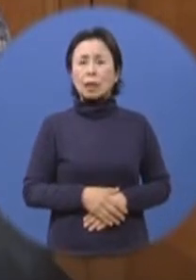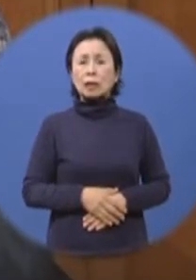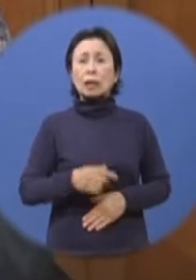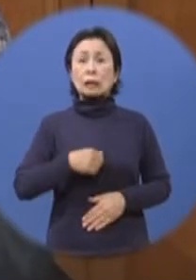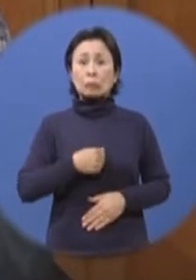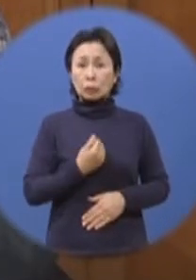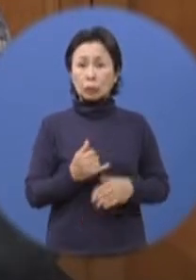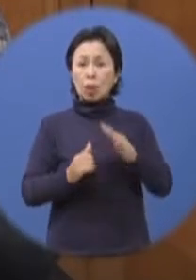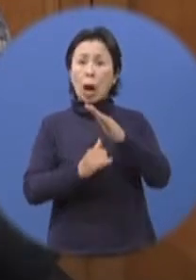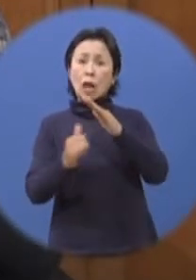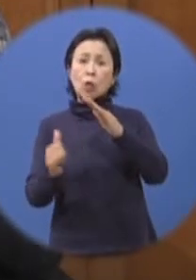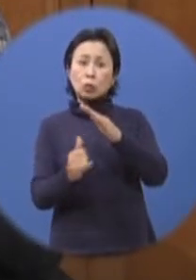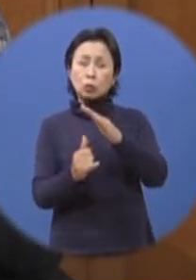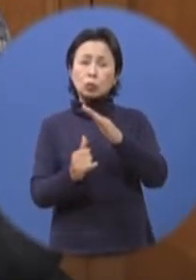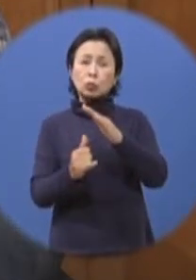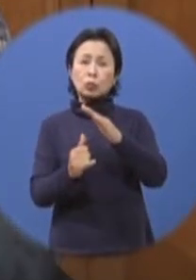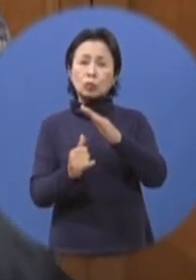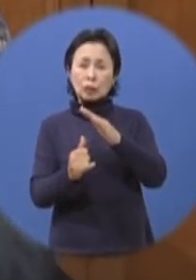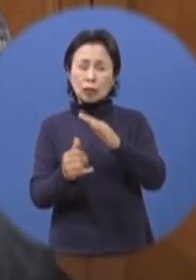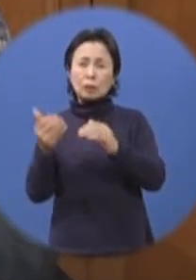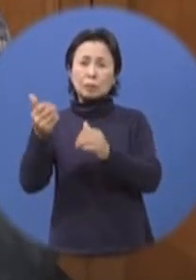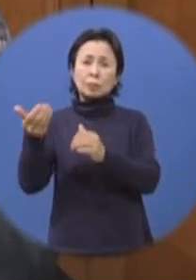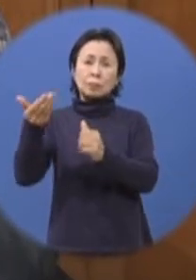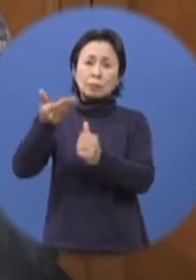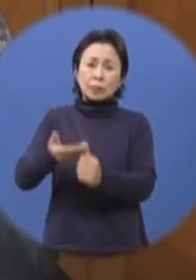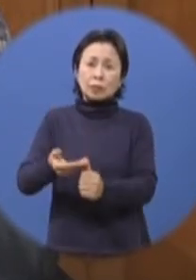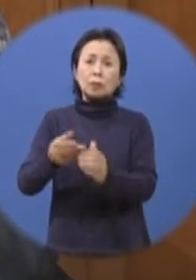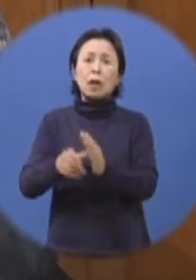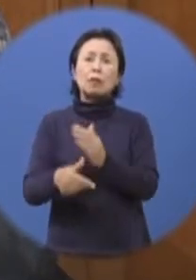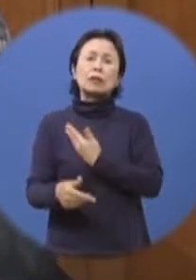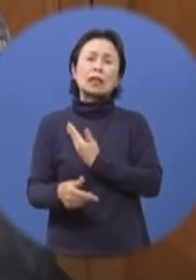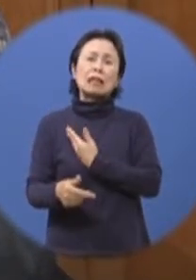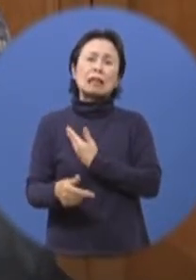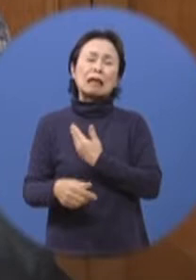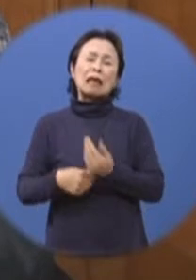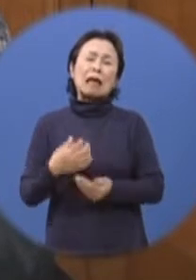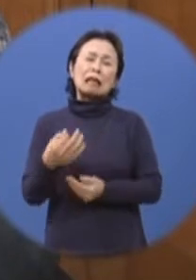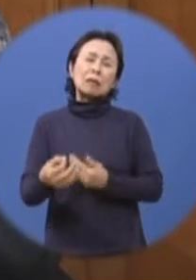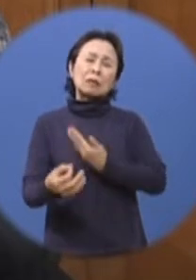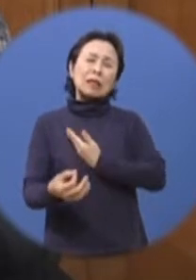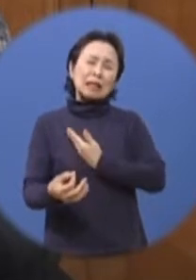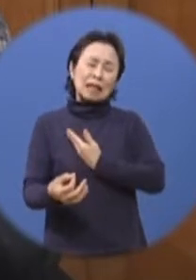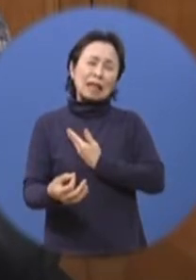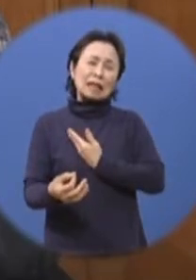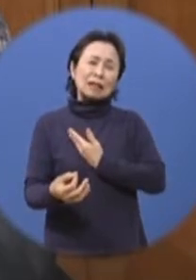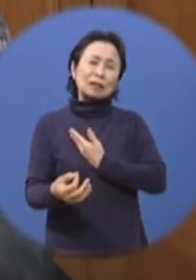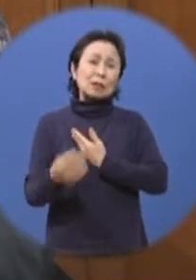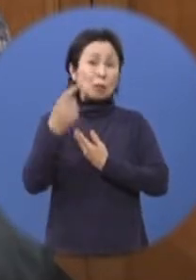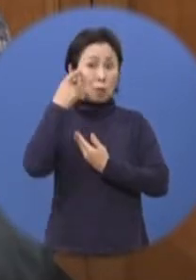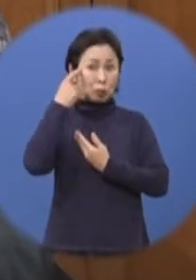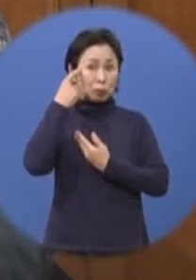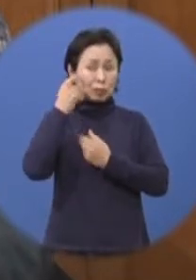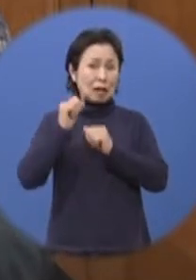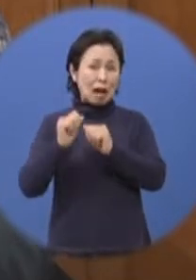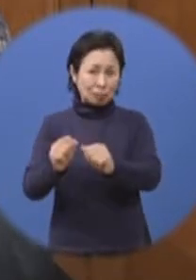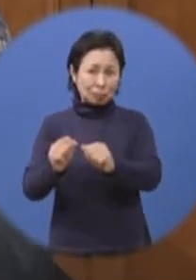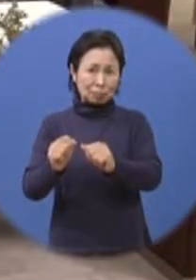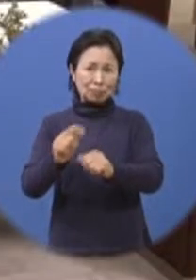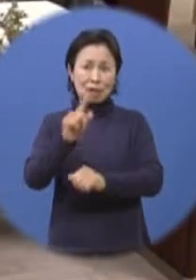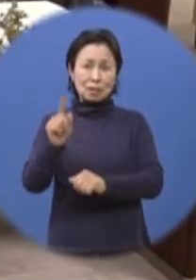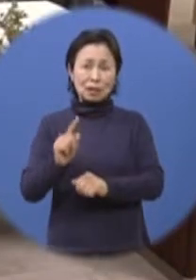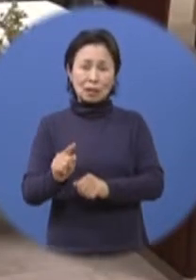嬢さんだったらまあまあしゃあないなと言ってそこで少し財産がなくなっても親になるかもしれないけど